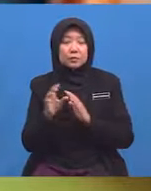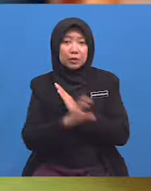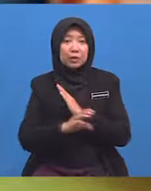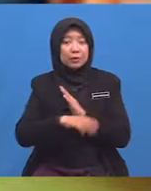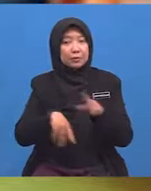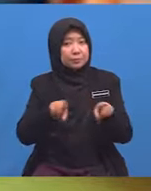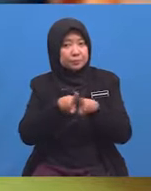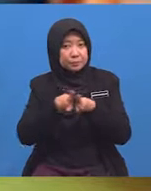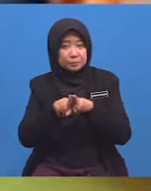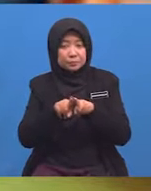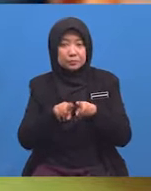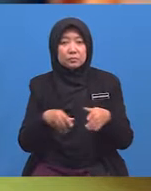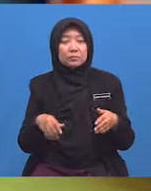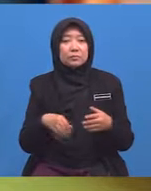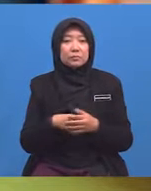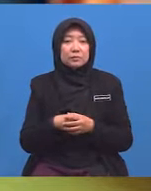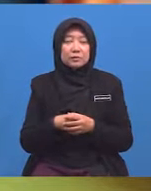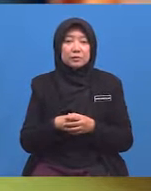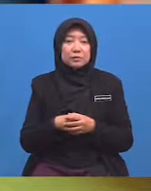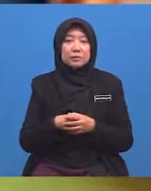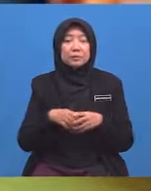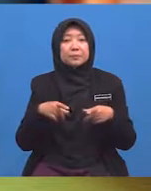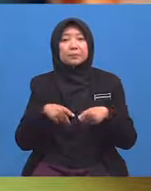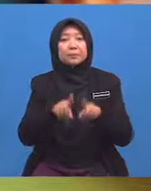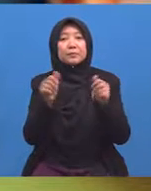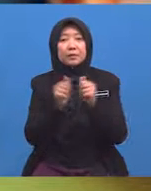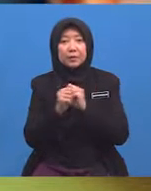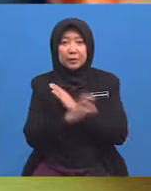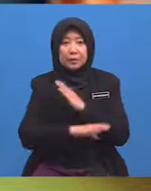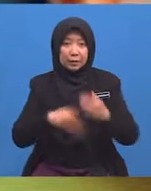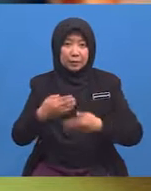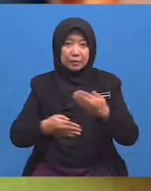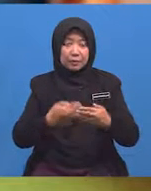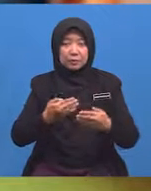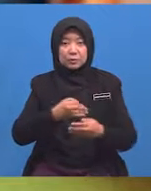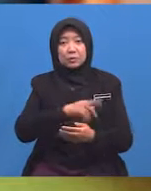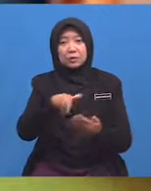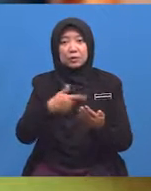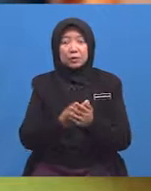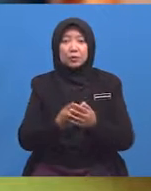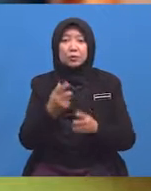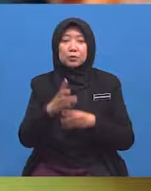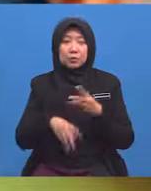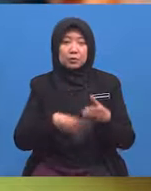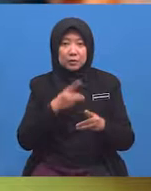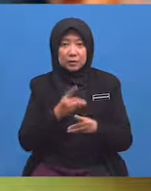saing seiring dengan negara-negara maju di seluruh dunia.